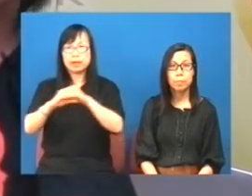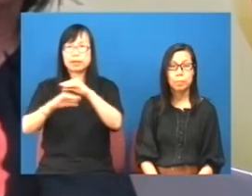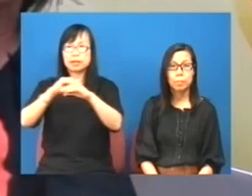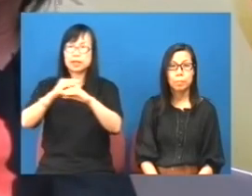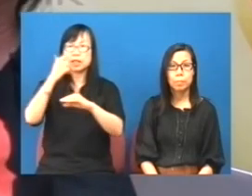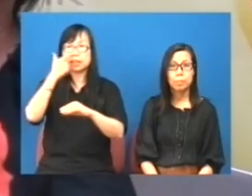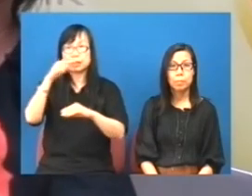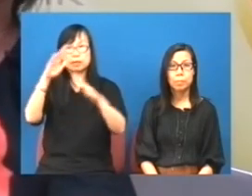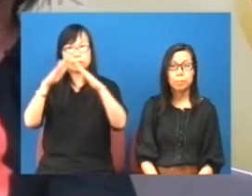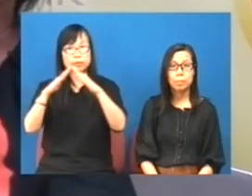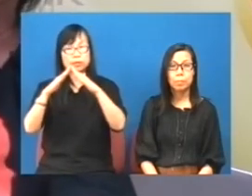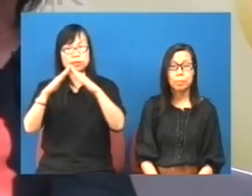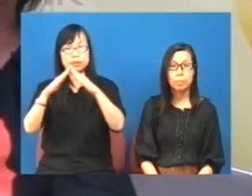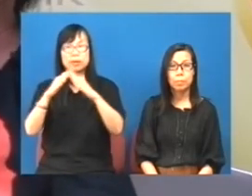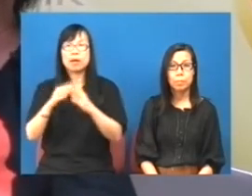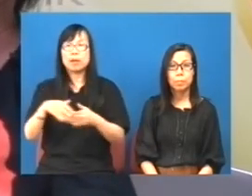館之後就將